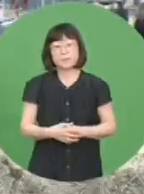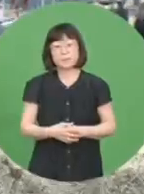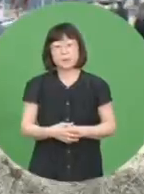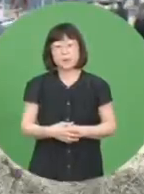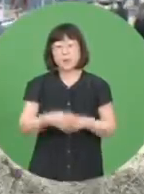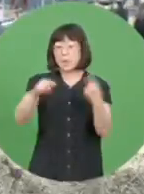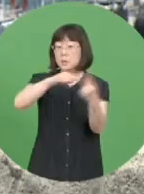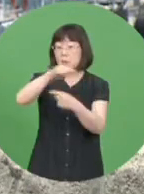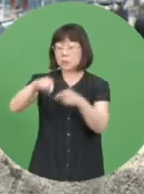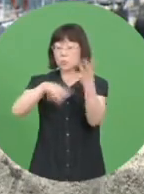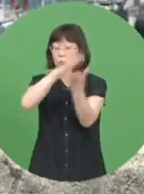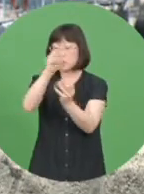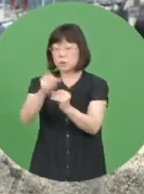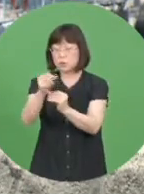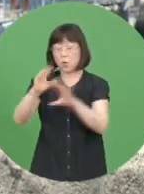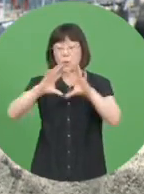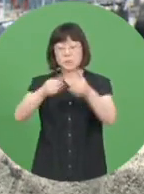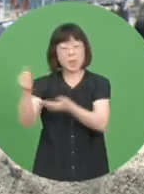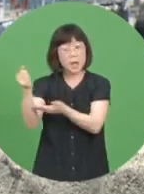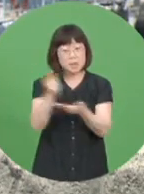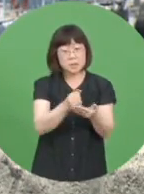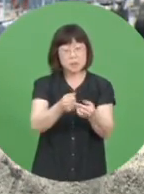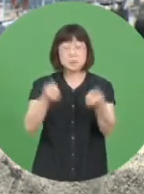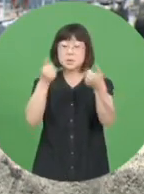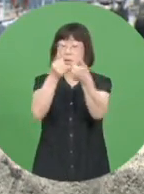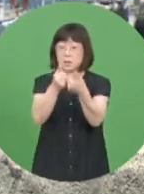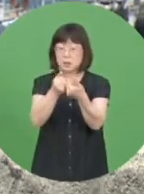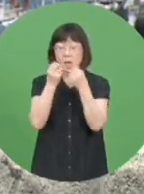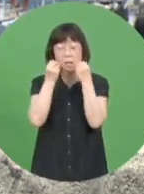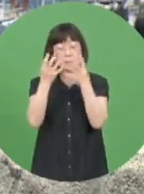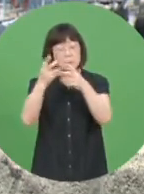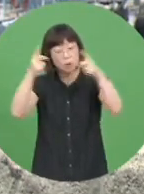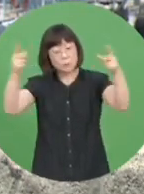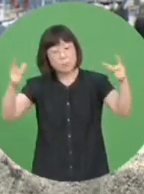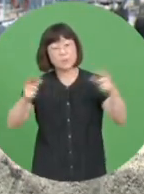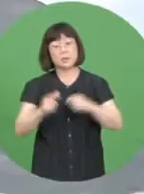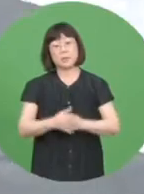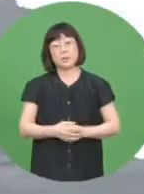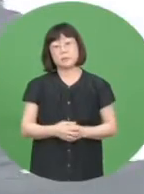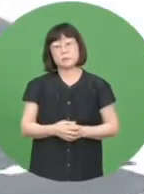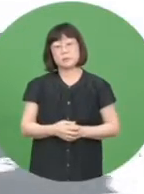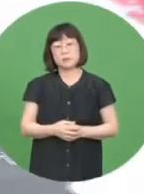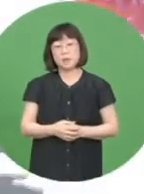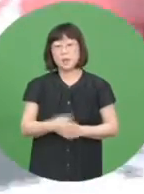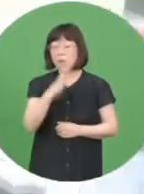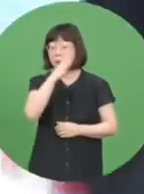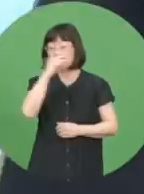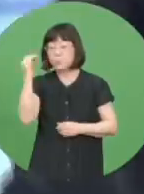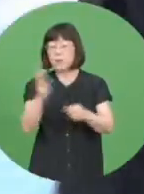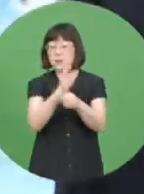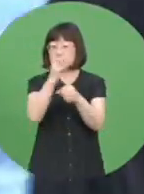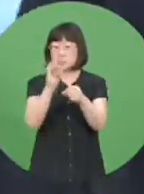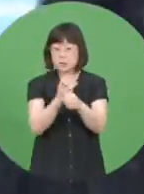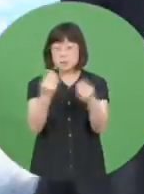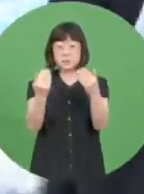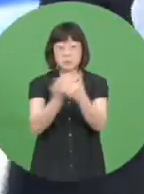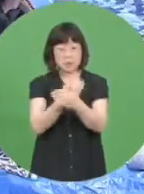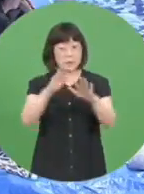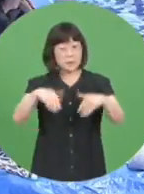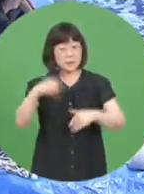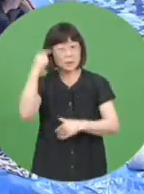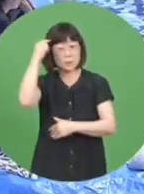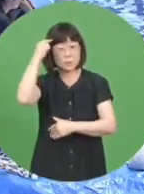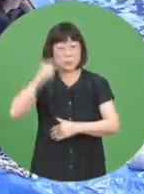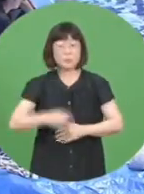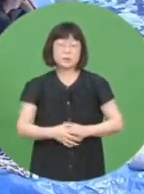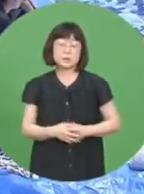この鳴門の渦潮の世界遺産チャレンジという新しい夢もここに広がってくる、大変素晴らしい30周年を迎えること